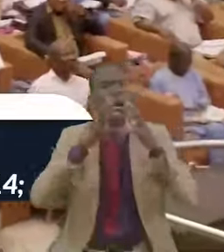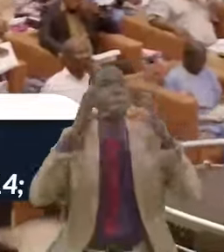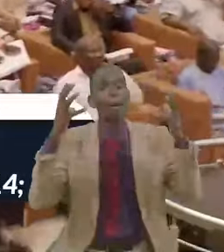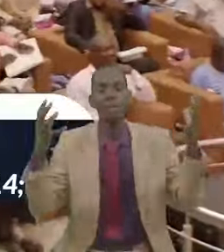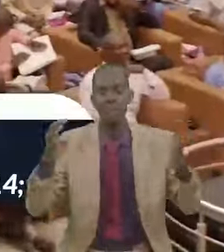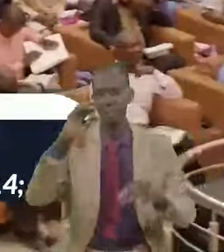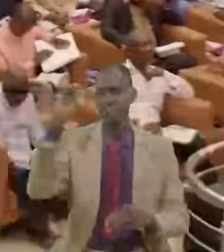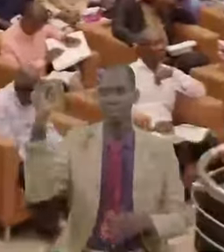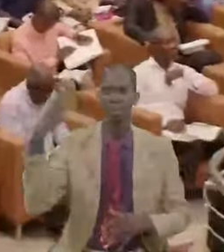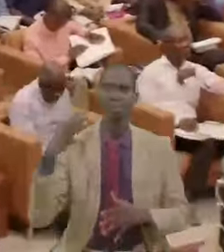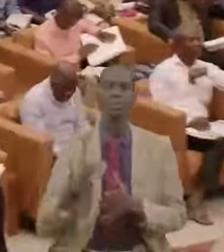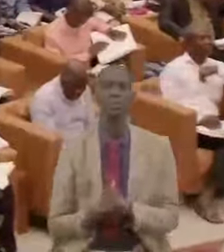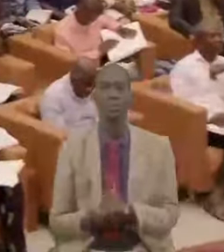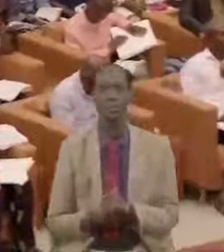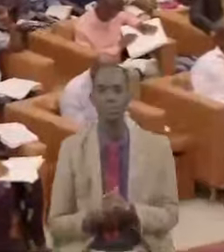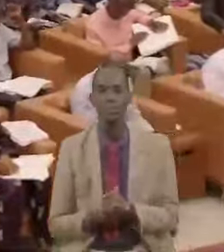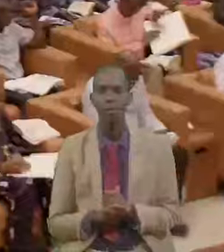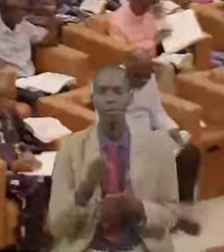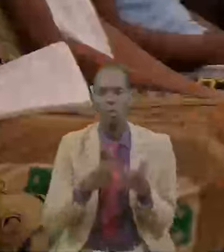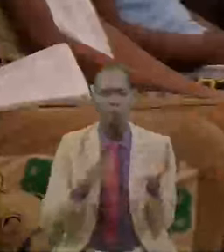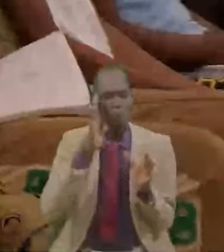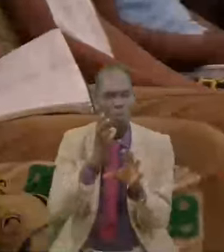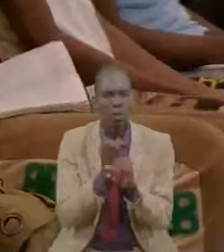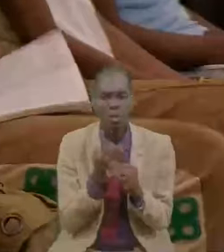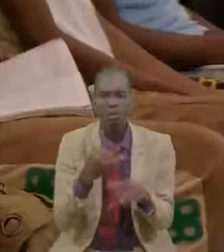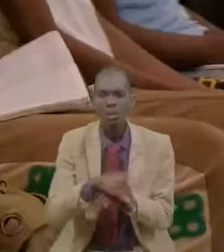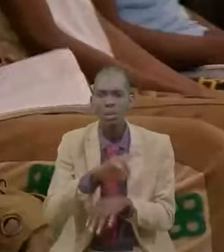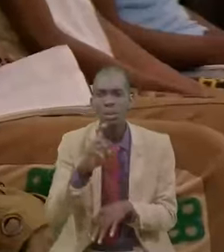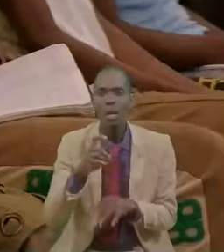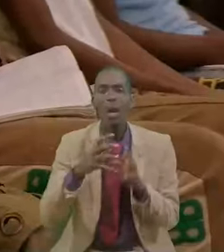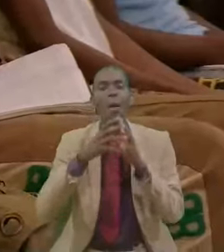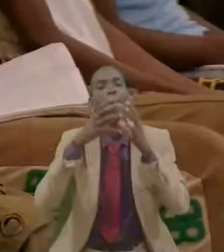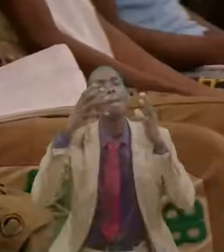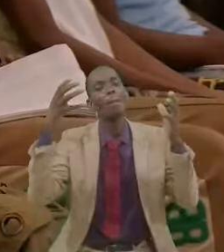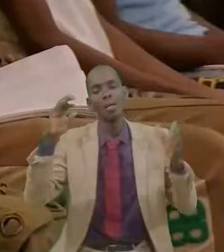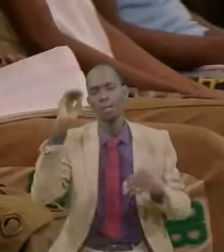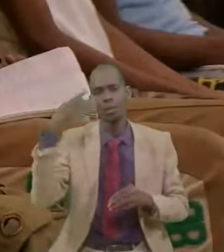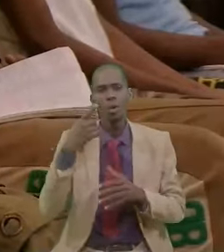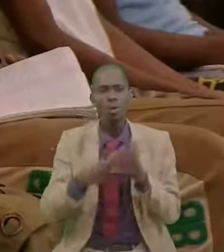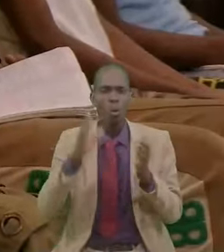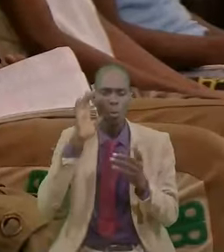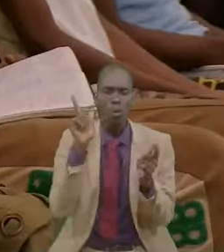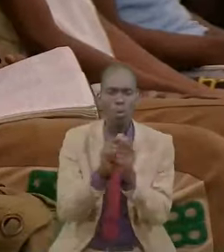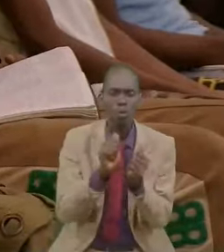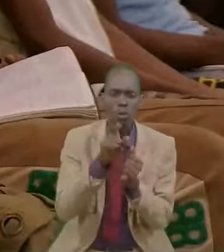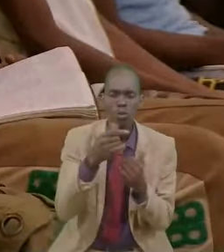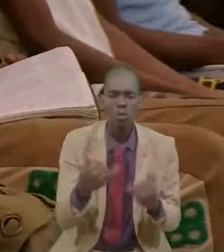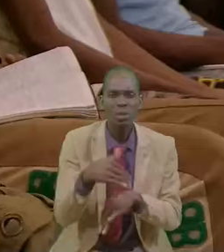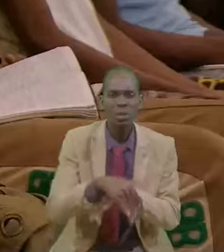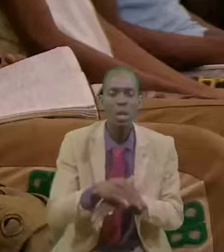grâce abondante. Qu'est-ce que vous aurez ce soir? La grâce abondante. Qu'est-ce qui vous parviendra ce soir? La grâce